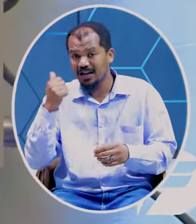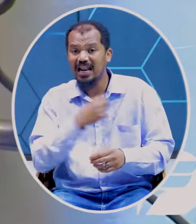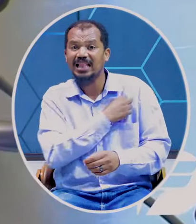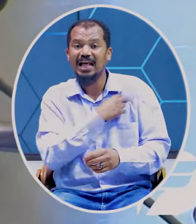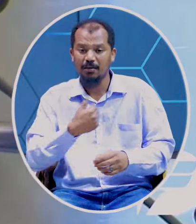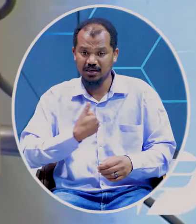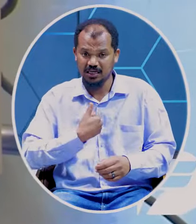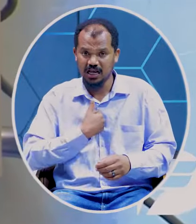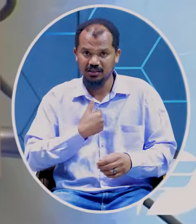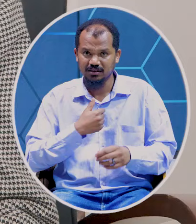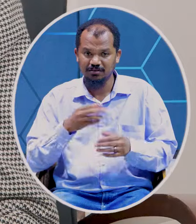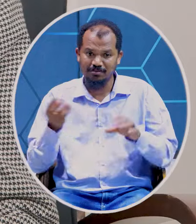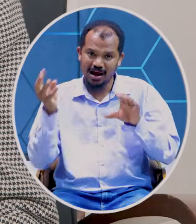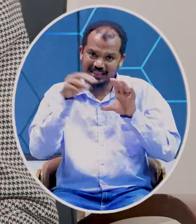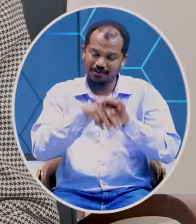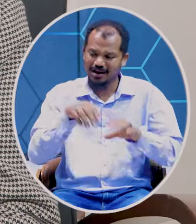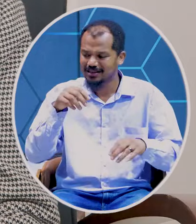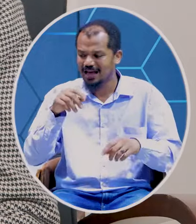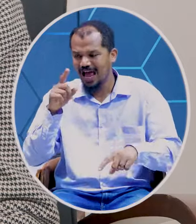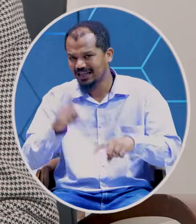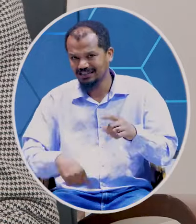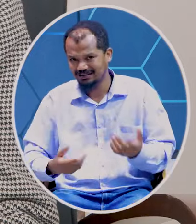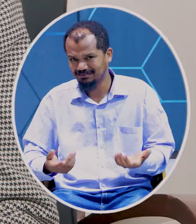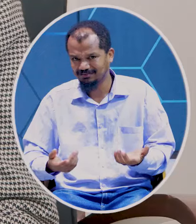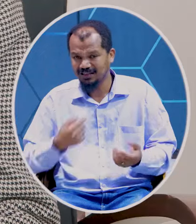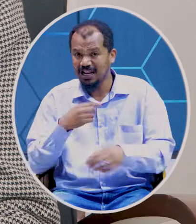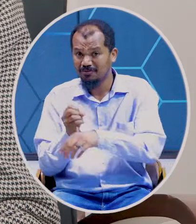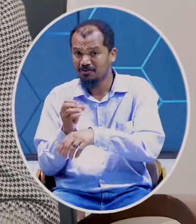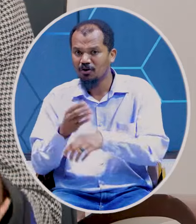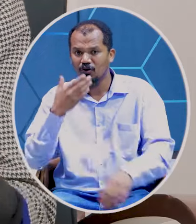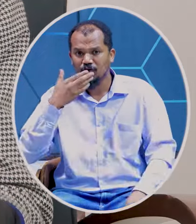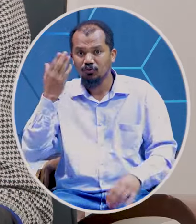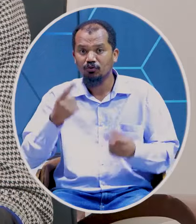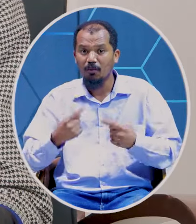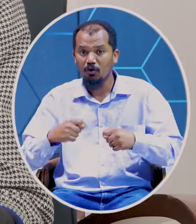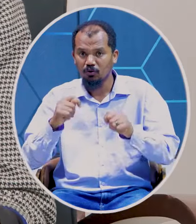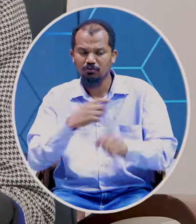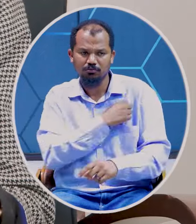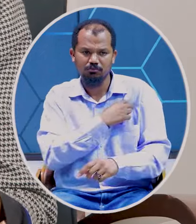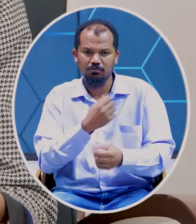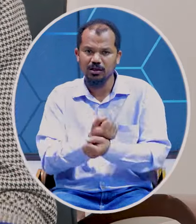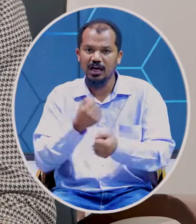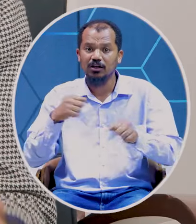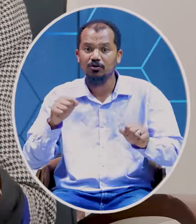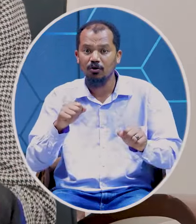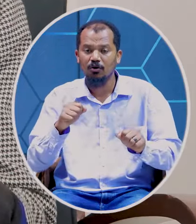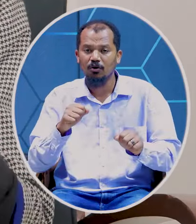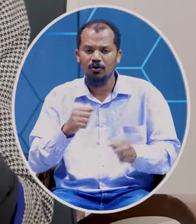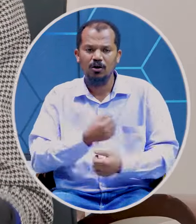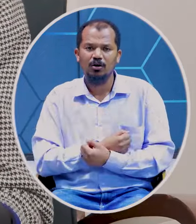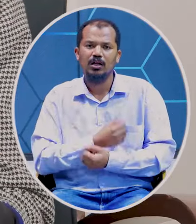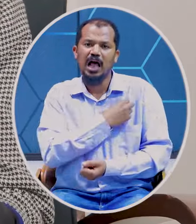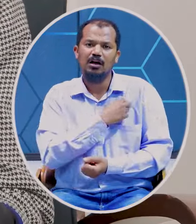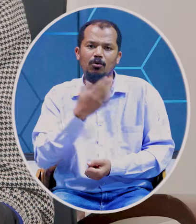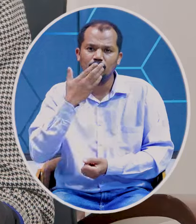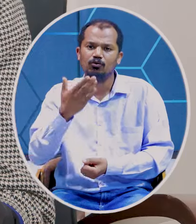በሌላ ታካሚ ራስን ማስገባት አይቻልም። እንደውም እኔ የምመክረው ከጥሩ ተሞክሮ ታክሞ ከዳኑ ታክሞ